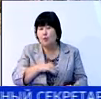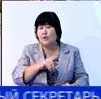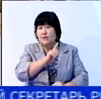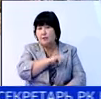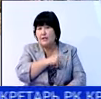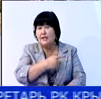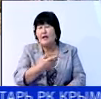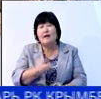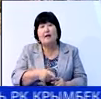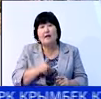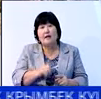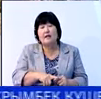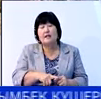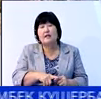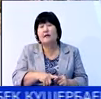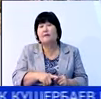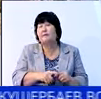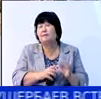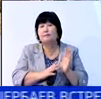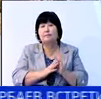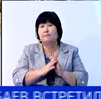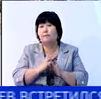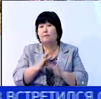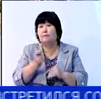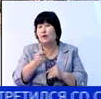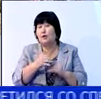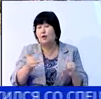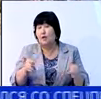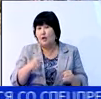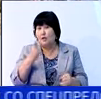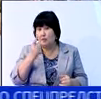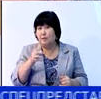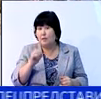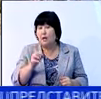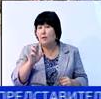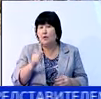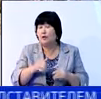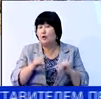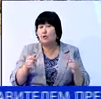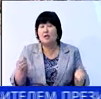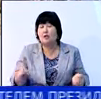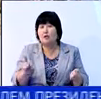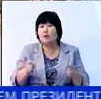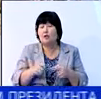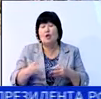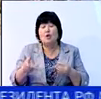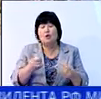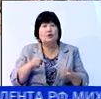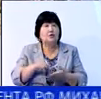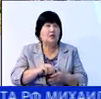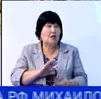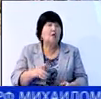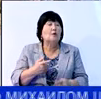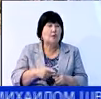медицине, эти микобактерии не растет абсолютно. Единственные микобактерии, которые не растет в никаких искусственных средах.